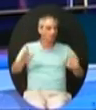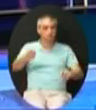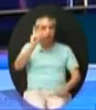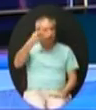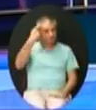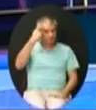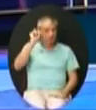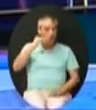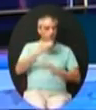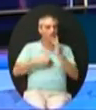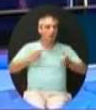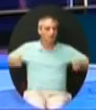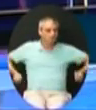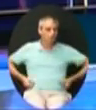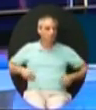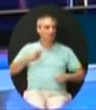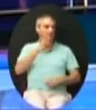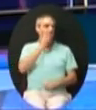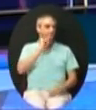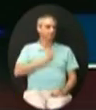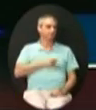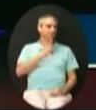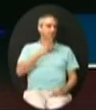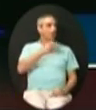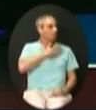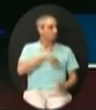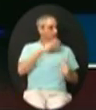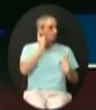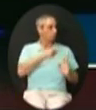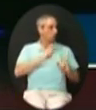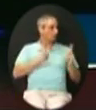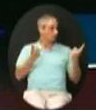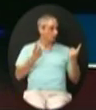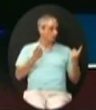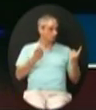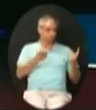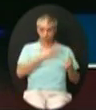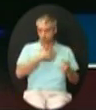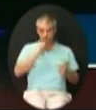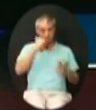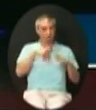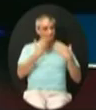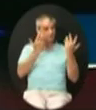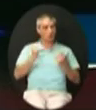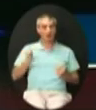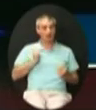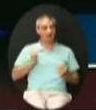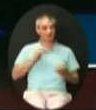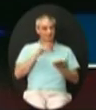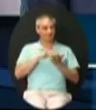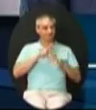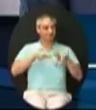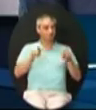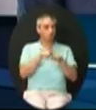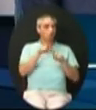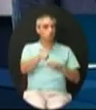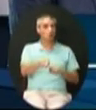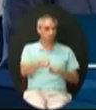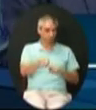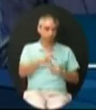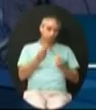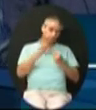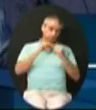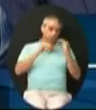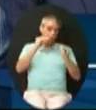דין. יש הליך משמעתי פיקודי. אתה היית רוצה לראות פקודות אחרות? זאת השאלה. האם אתה רוצה שמחר בבוקר חיילים שנמצאים בסיטואציה כזו,